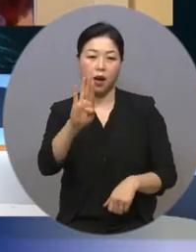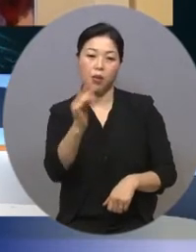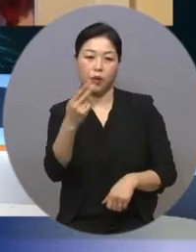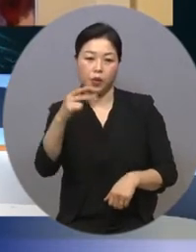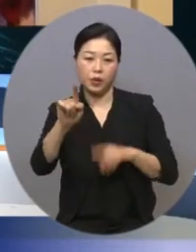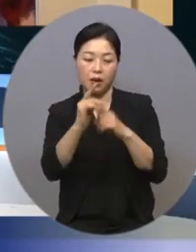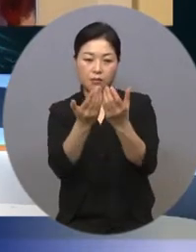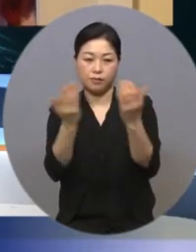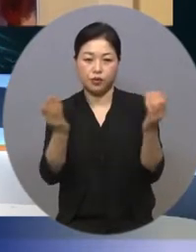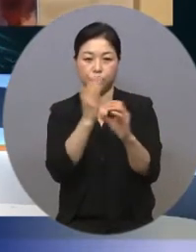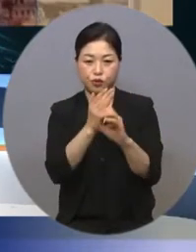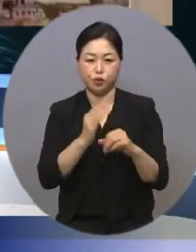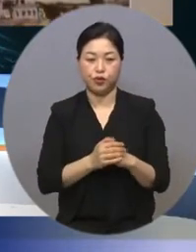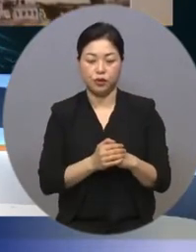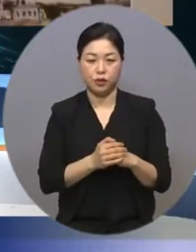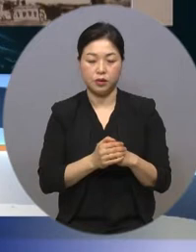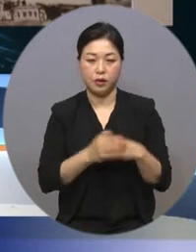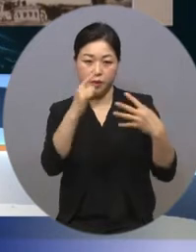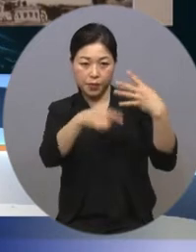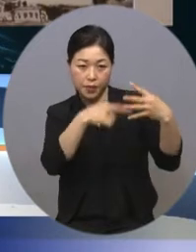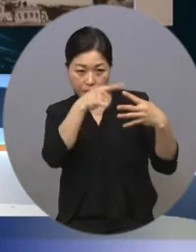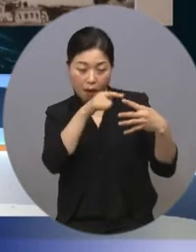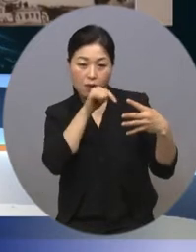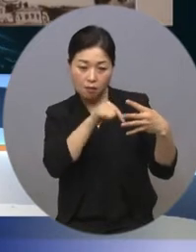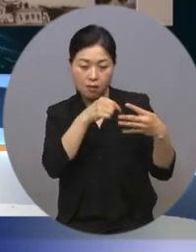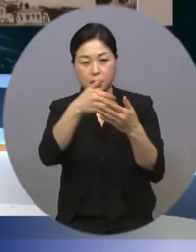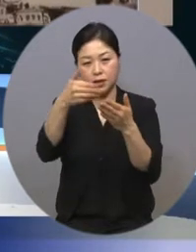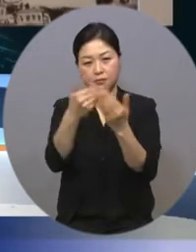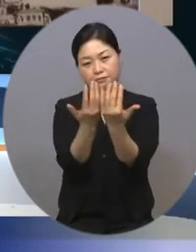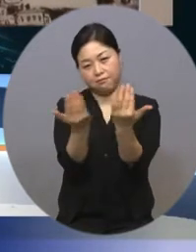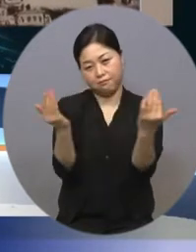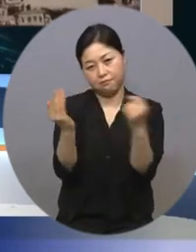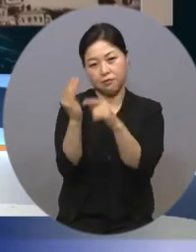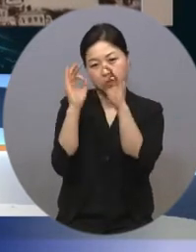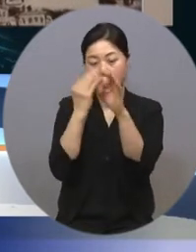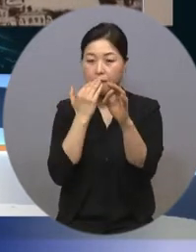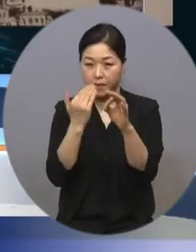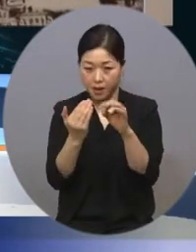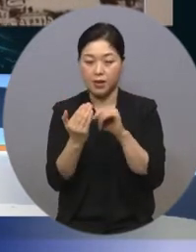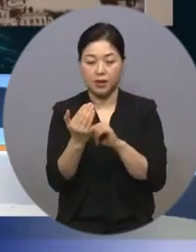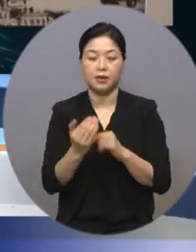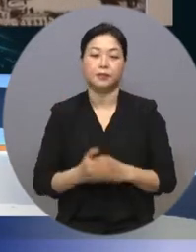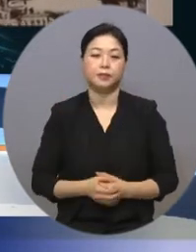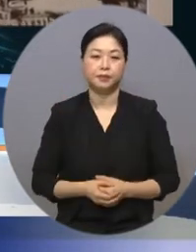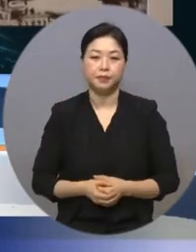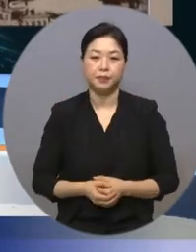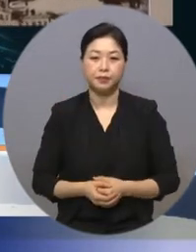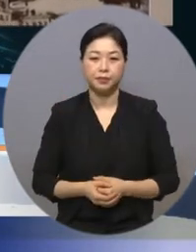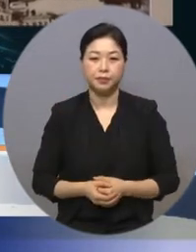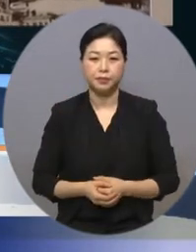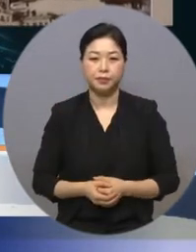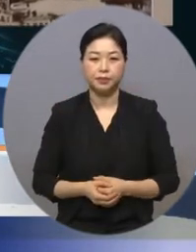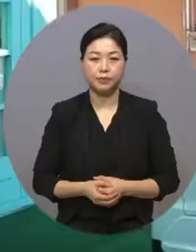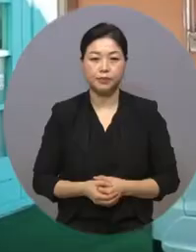있습니다. 사계절을 작품으로 만나볼 수 있는 전시 현장에 이소영 기자가 다녀왔습니다.